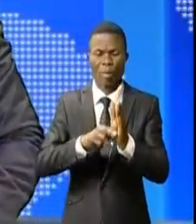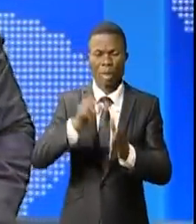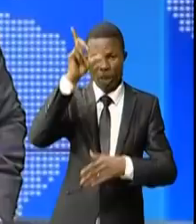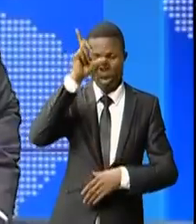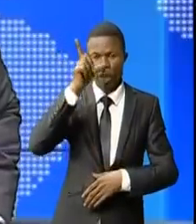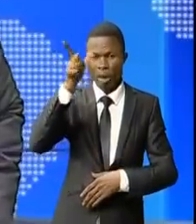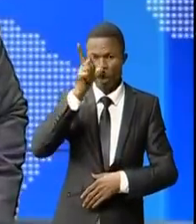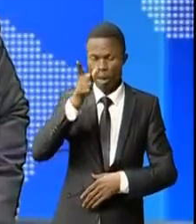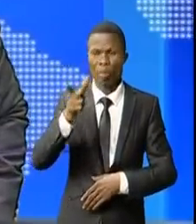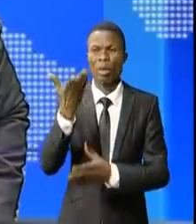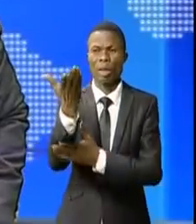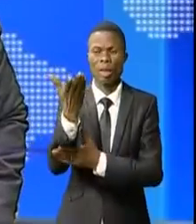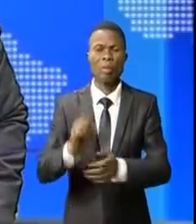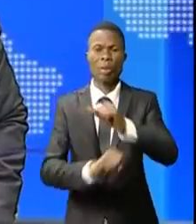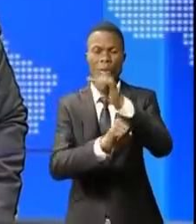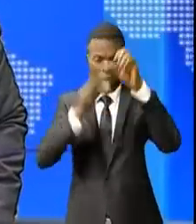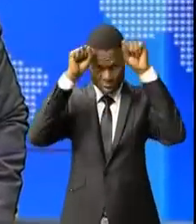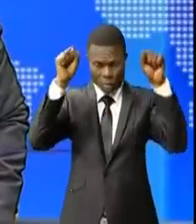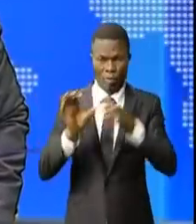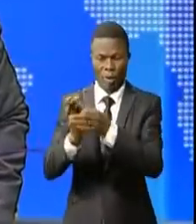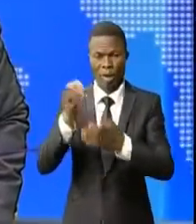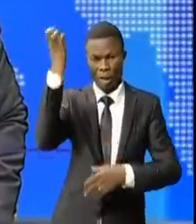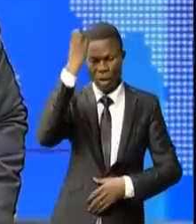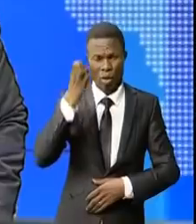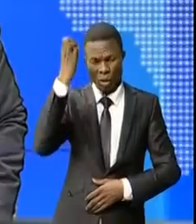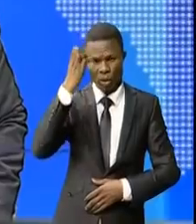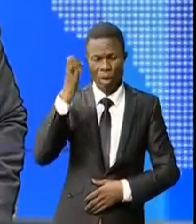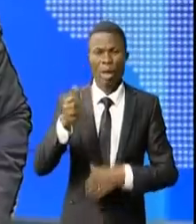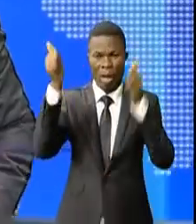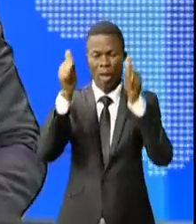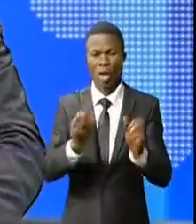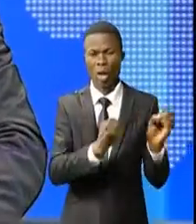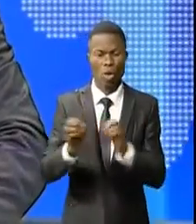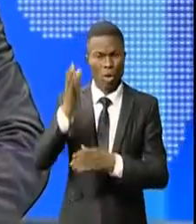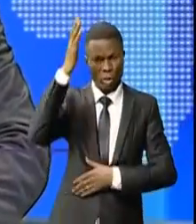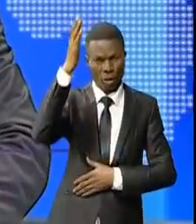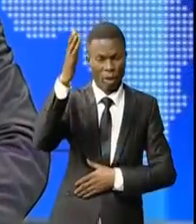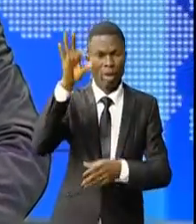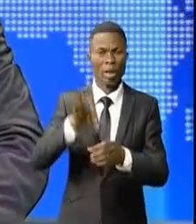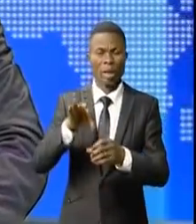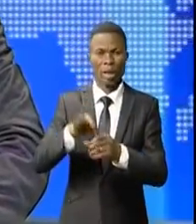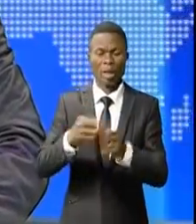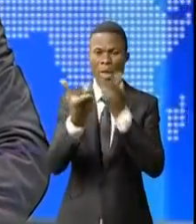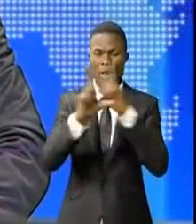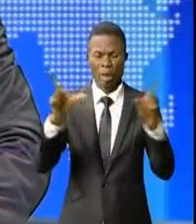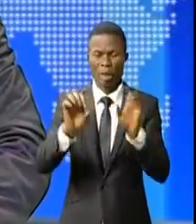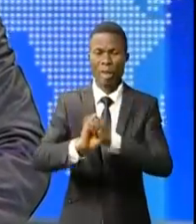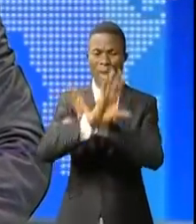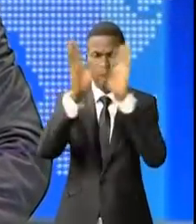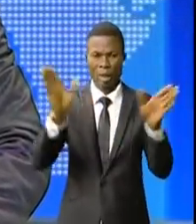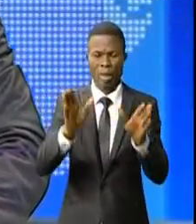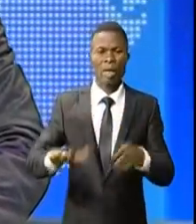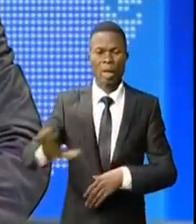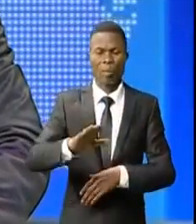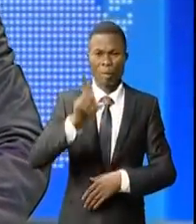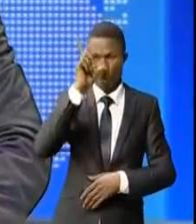venu solliciter le soutien du président de l'Union africaine pour l'organisation prochaine des élections libres et transparentes en